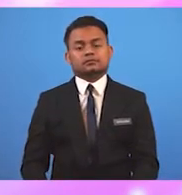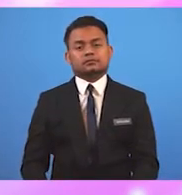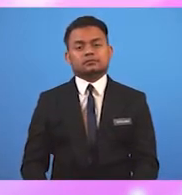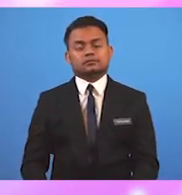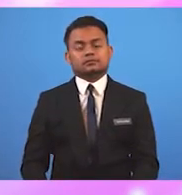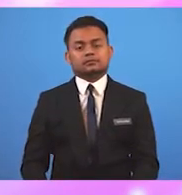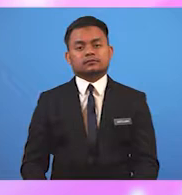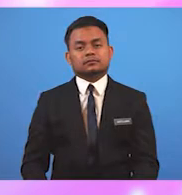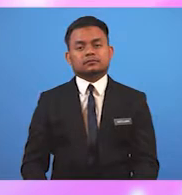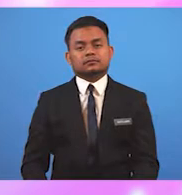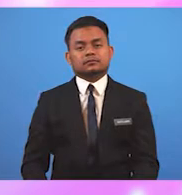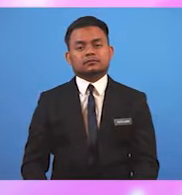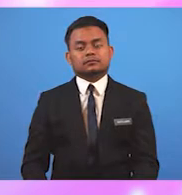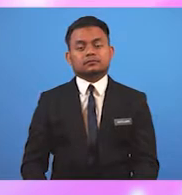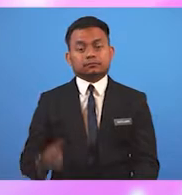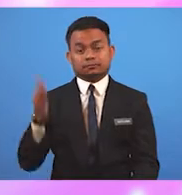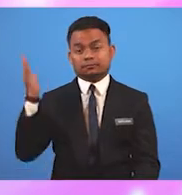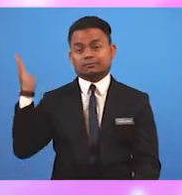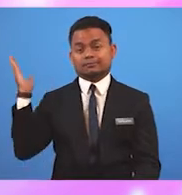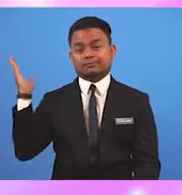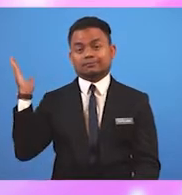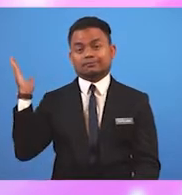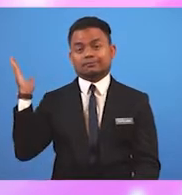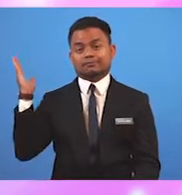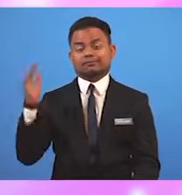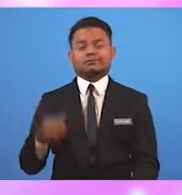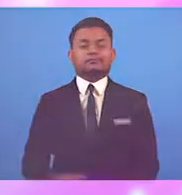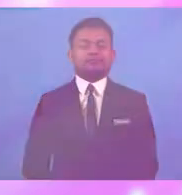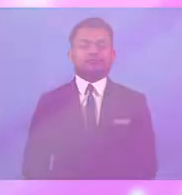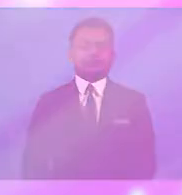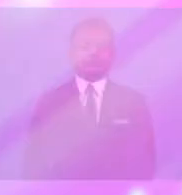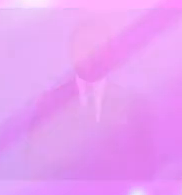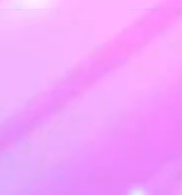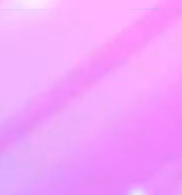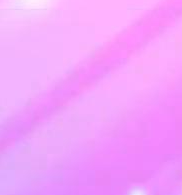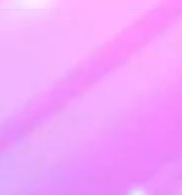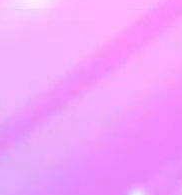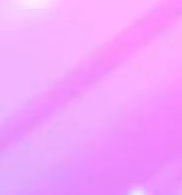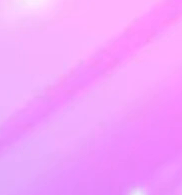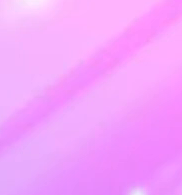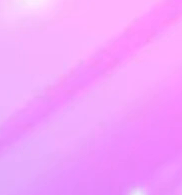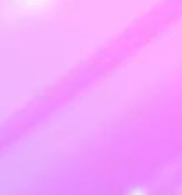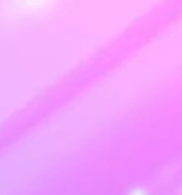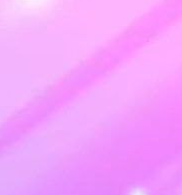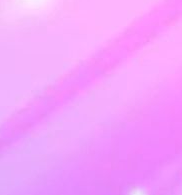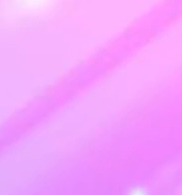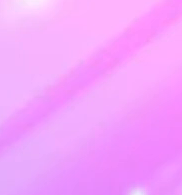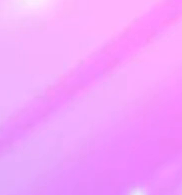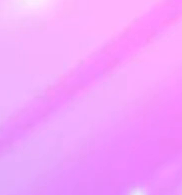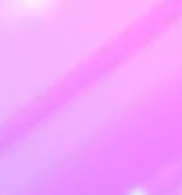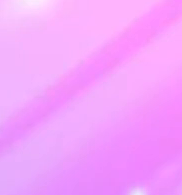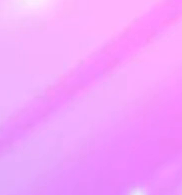Peralatan yang pertama antaranya adalah sarung tangan getah. Peralatan yang kedua adalah getah